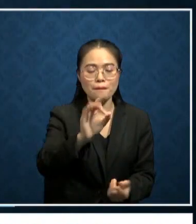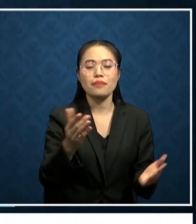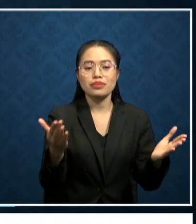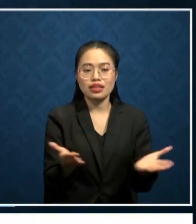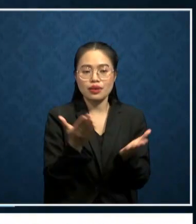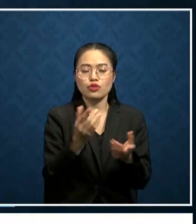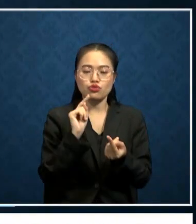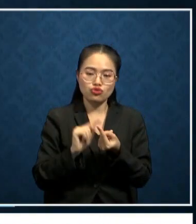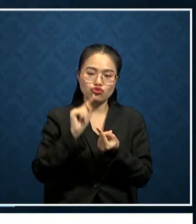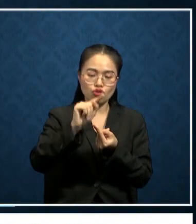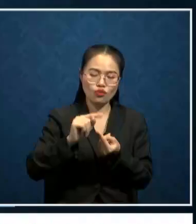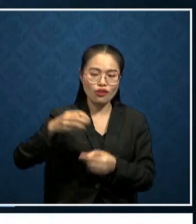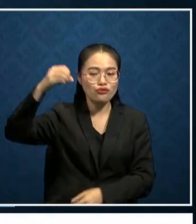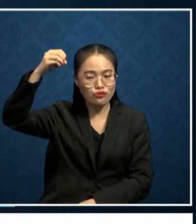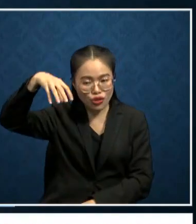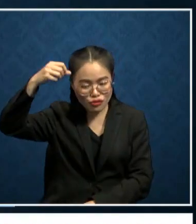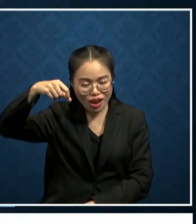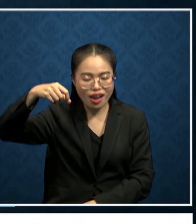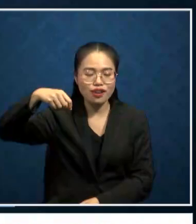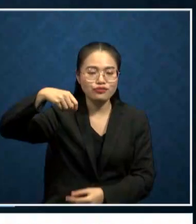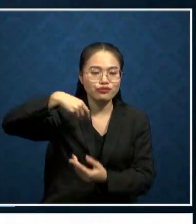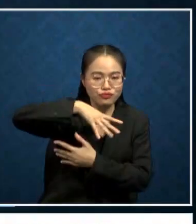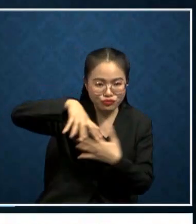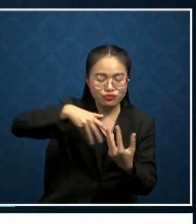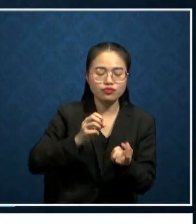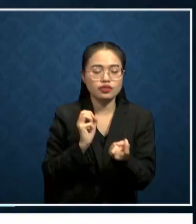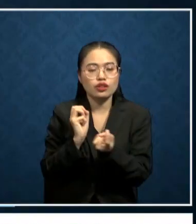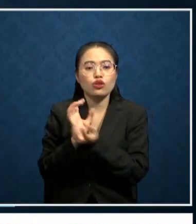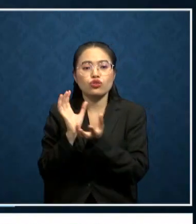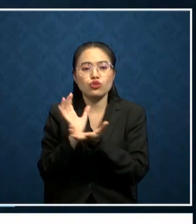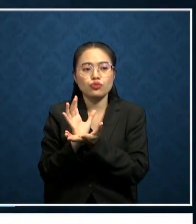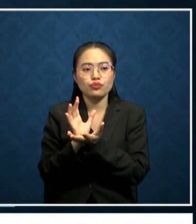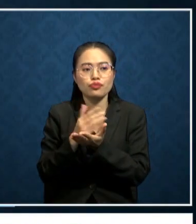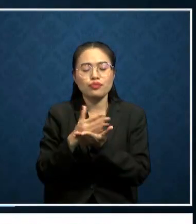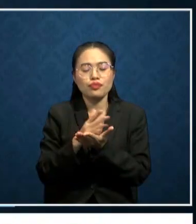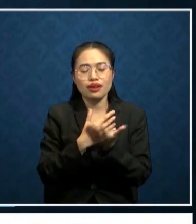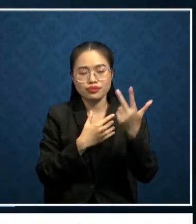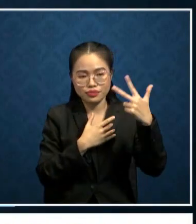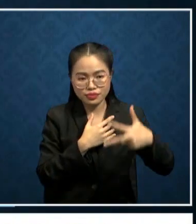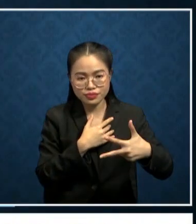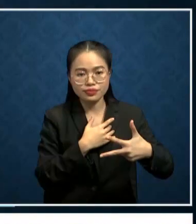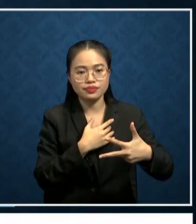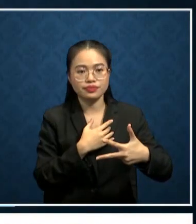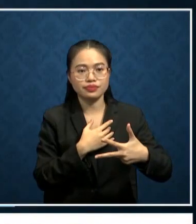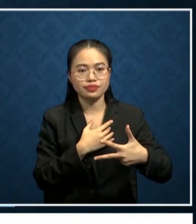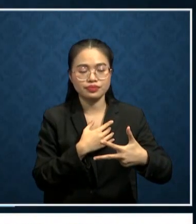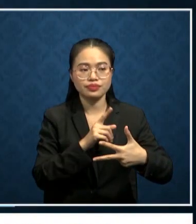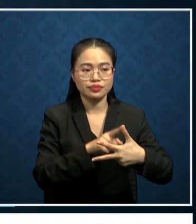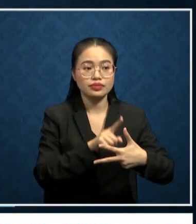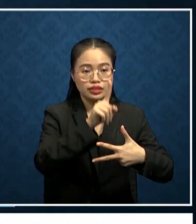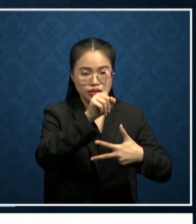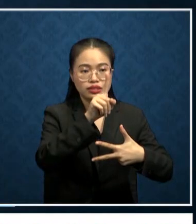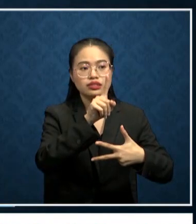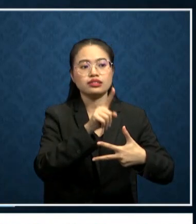หมุนเวียนในการประกอบกิจการไฟฟ้าที่มีผลกระทบต่อสิ่งแวดล้อม 3ข้อย่อยครับหัวข้อย่อยที่